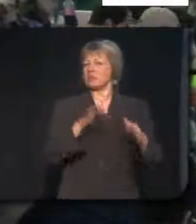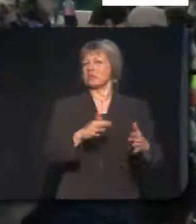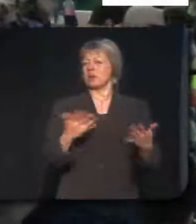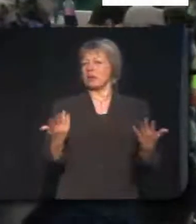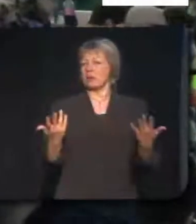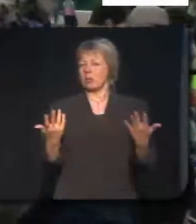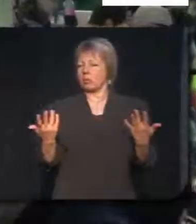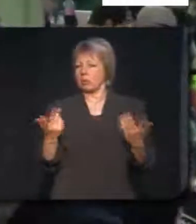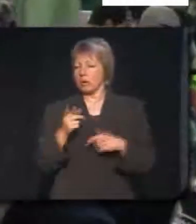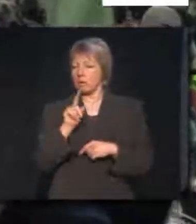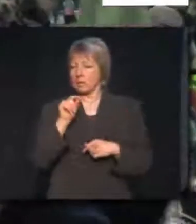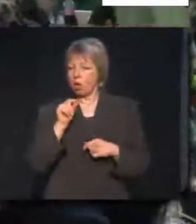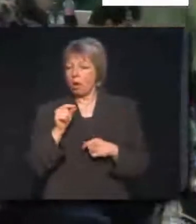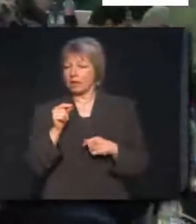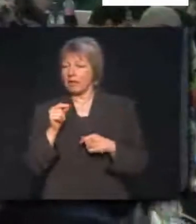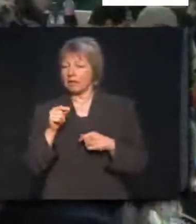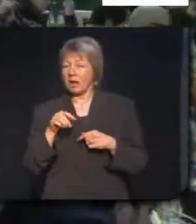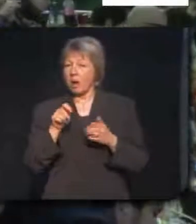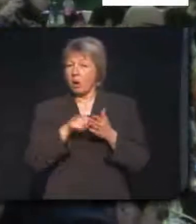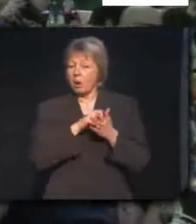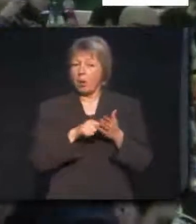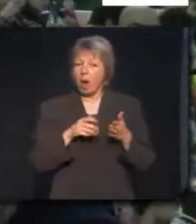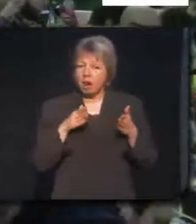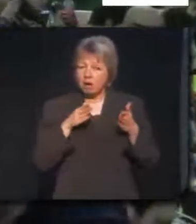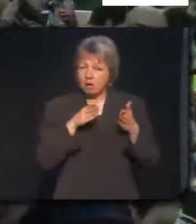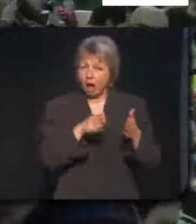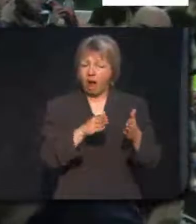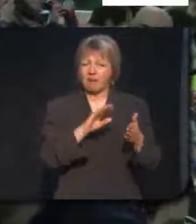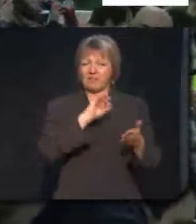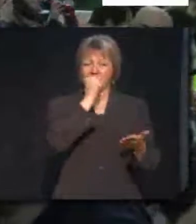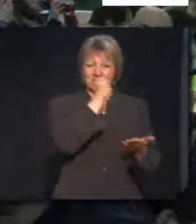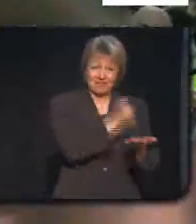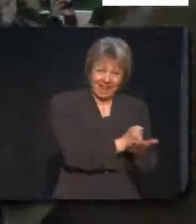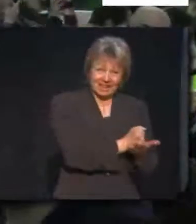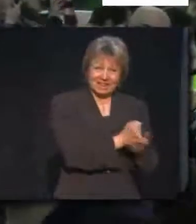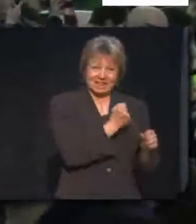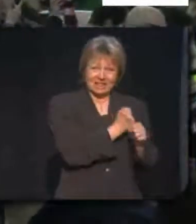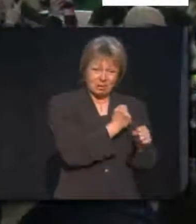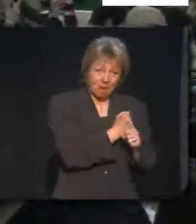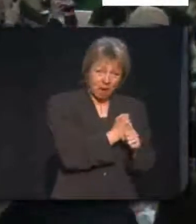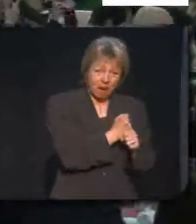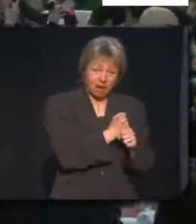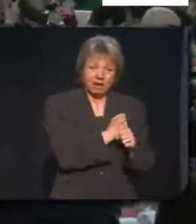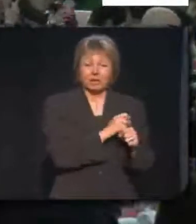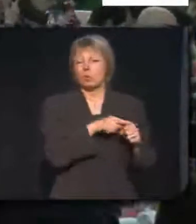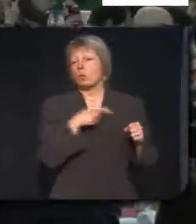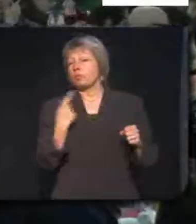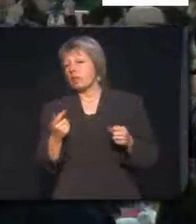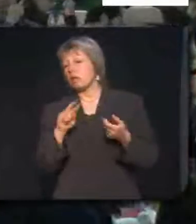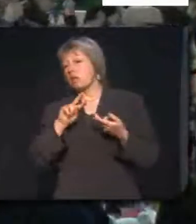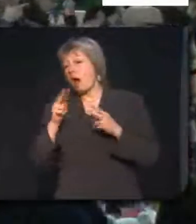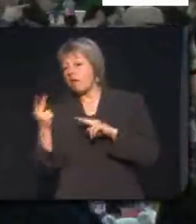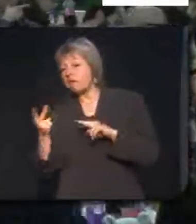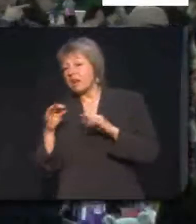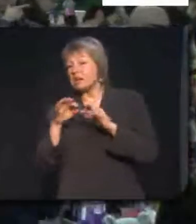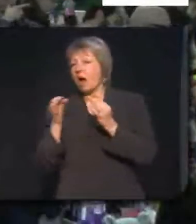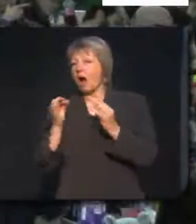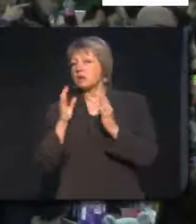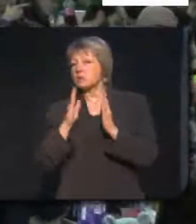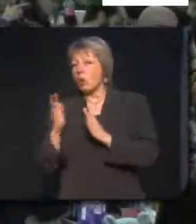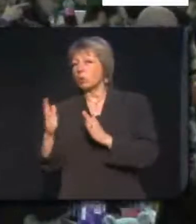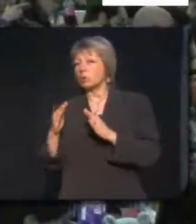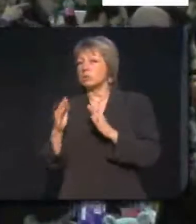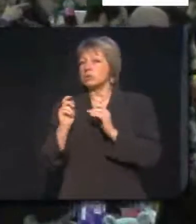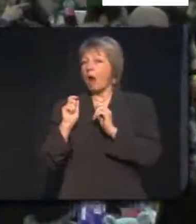Wahlgang auf jeden Fall abschließen bevor ein Anderer tagesordnungsantrag dann behandelt wird